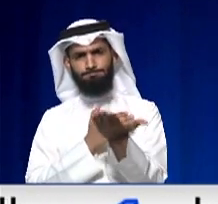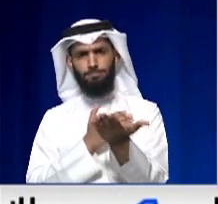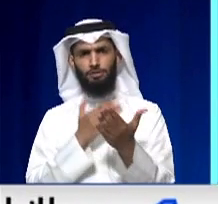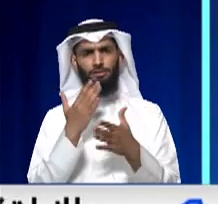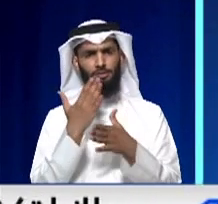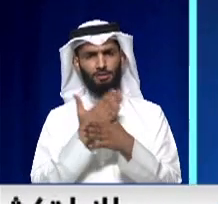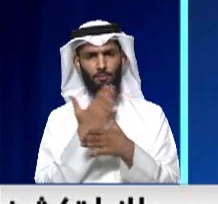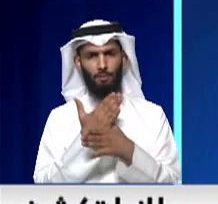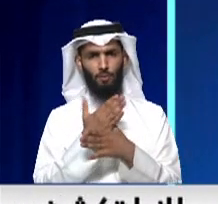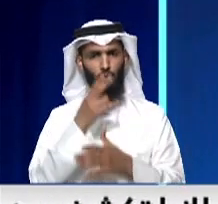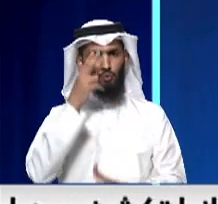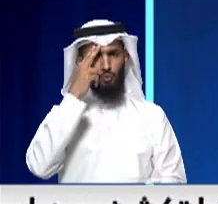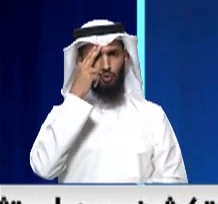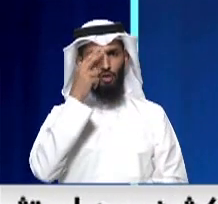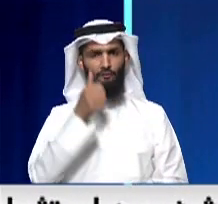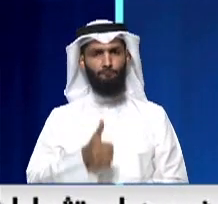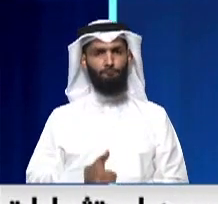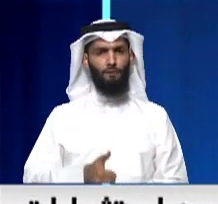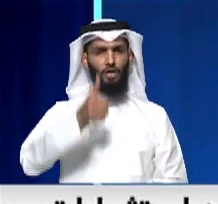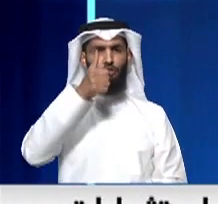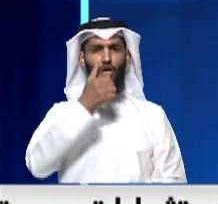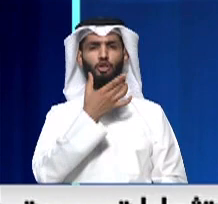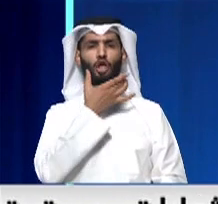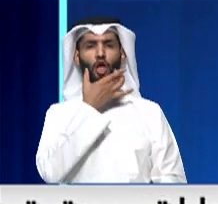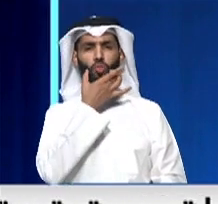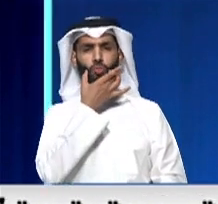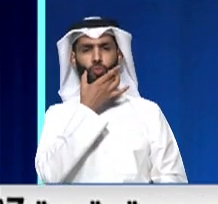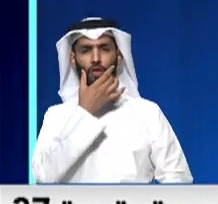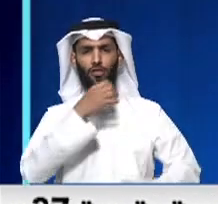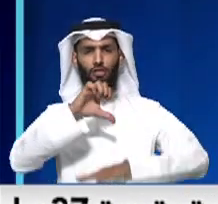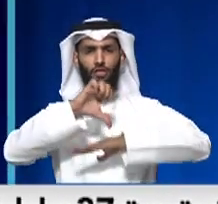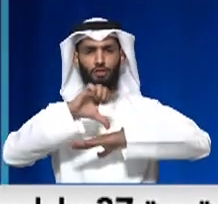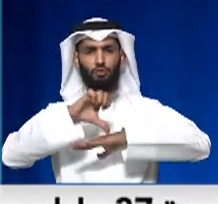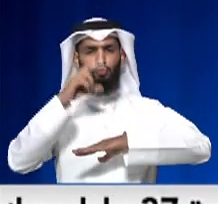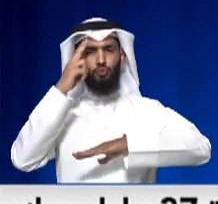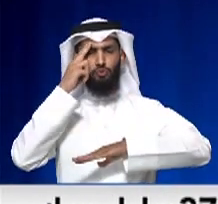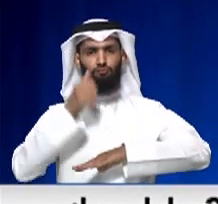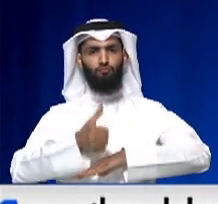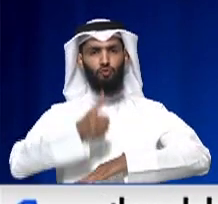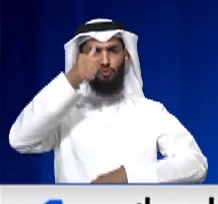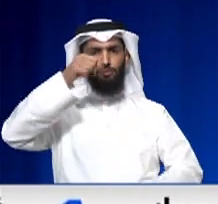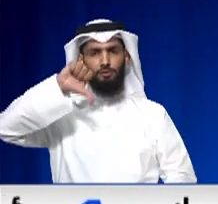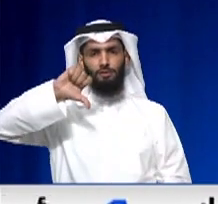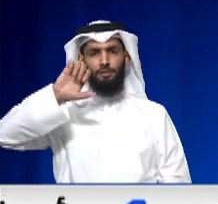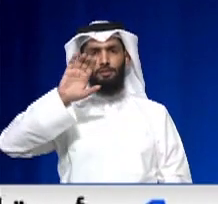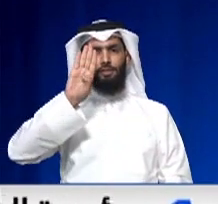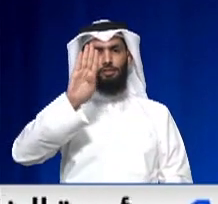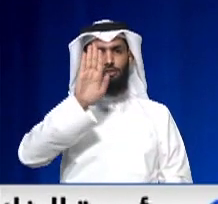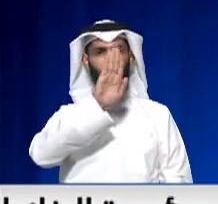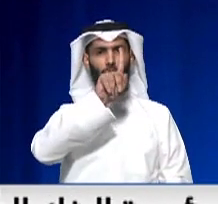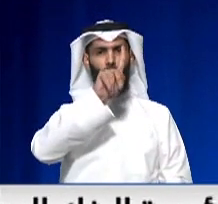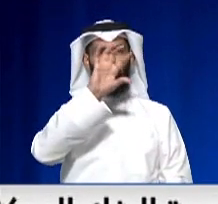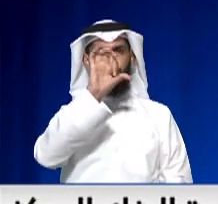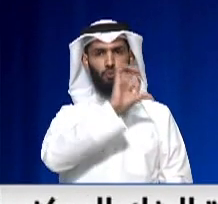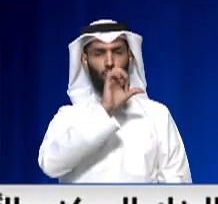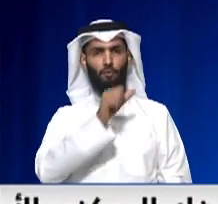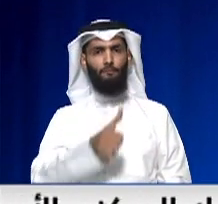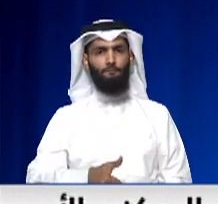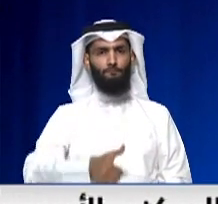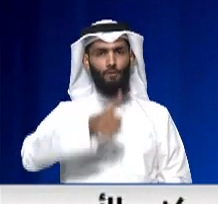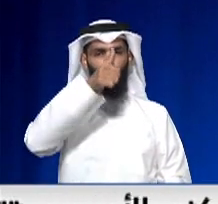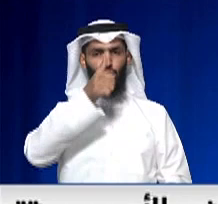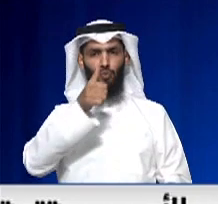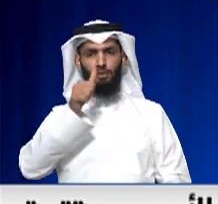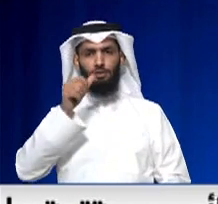العاصمه السعوديه الرياض باستضافه المعرض الدولي اكسبو 2030 خلال عمليه التصويت التي